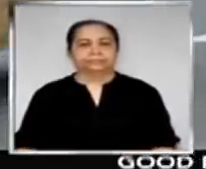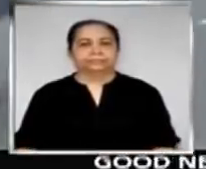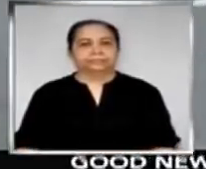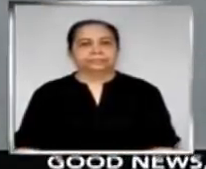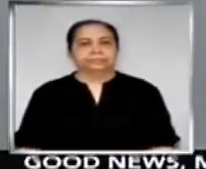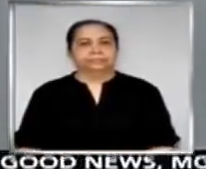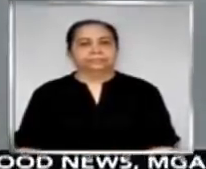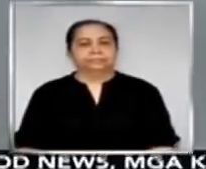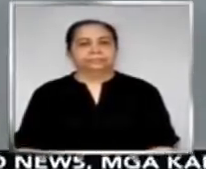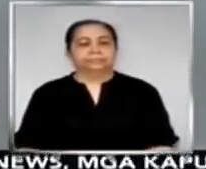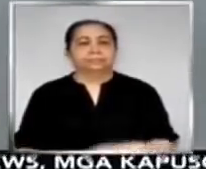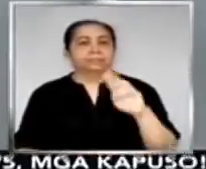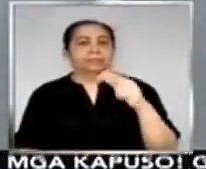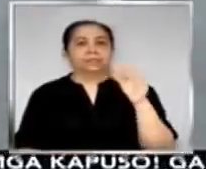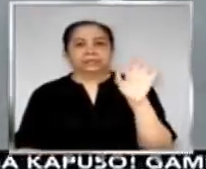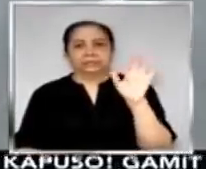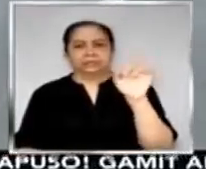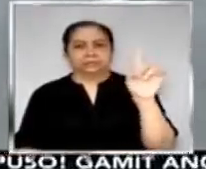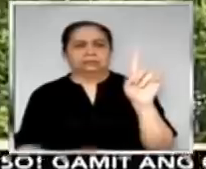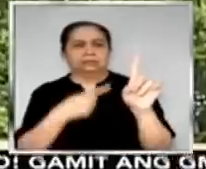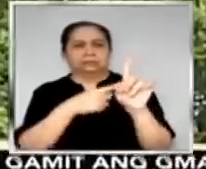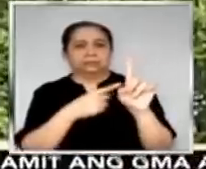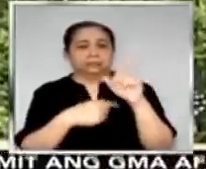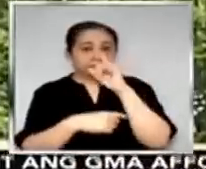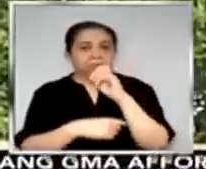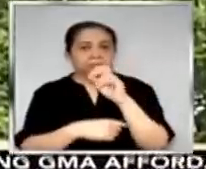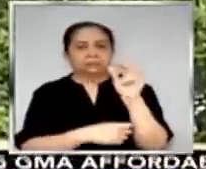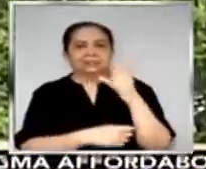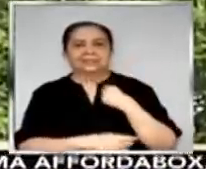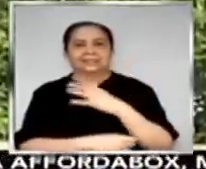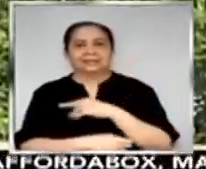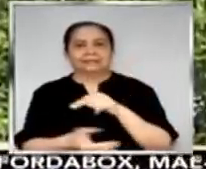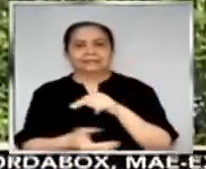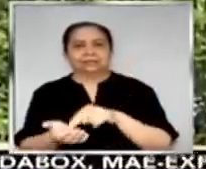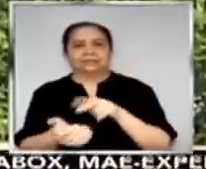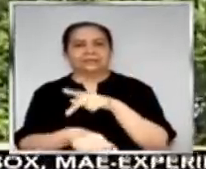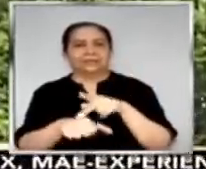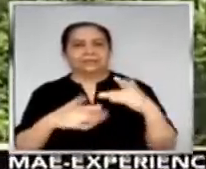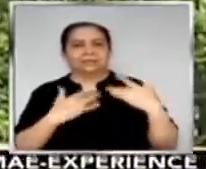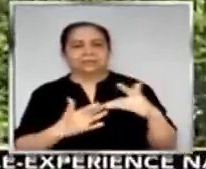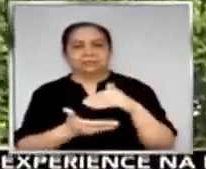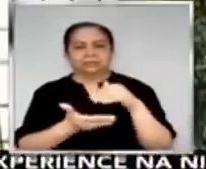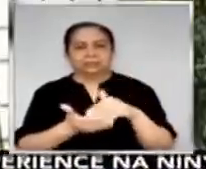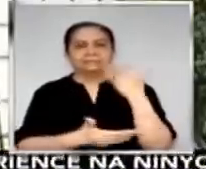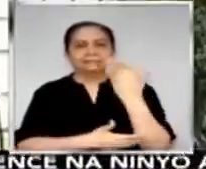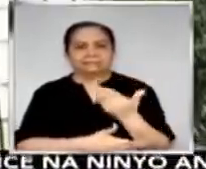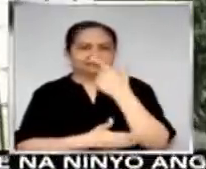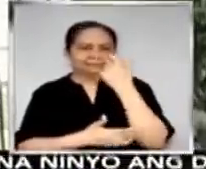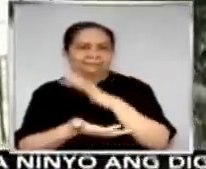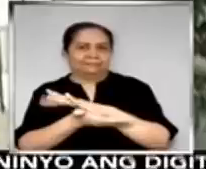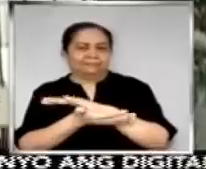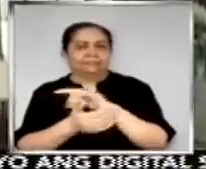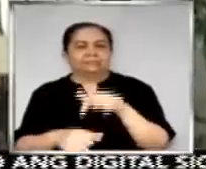March 19, isang lalaking 30 years old na staff nurse ng Philippine Heart Center ang namatay dahil sa COVID-19. Naka-assign